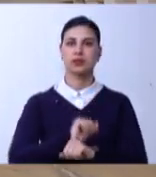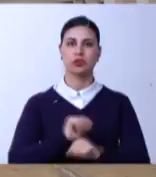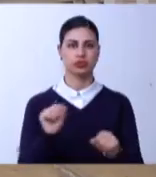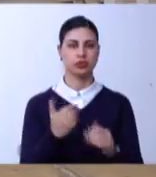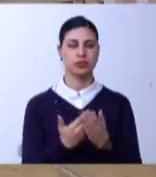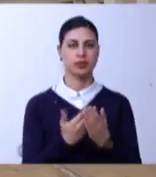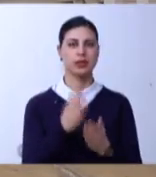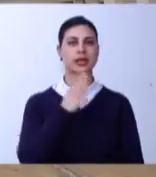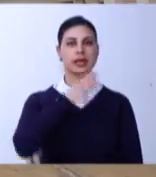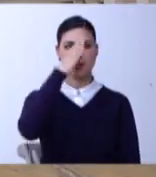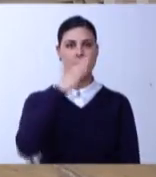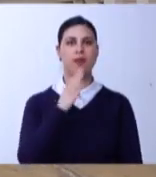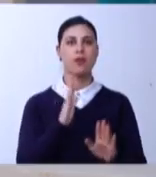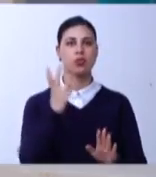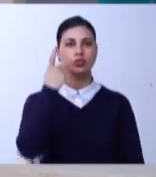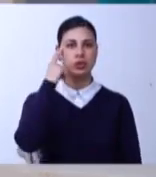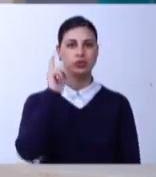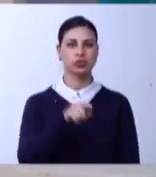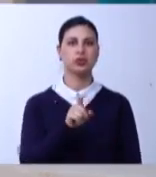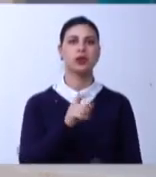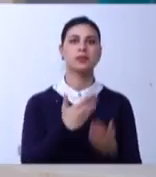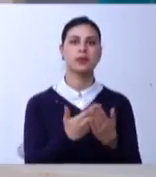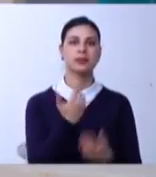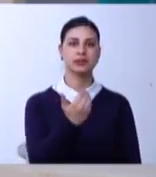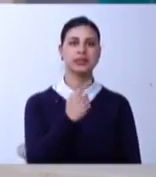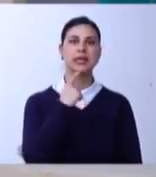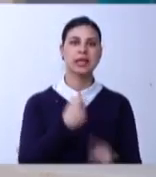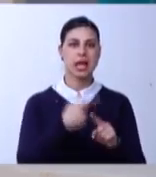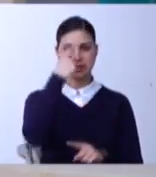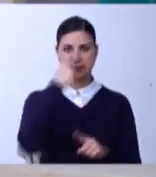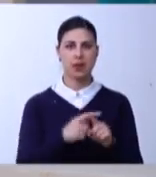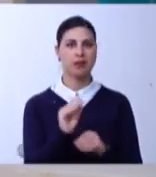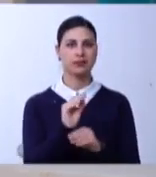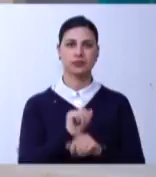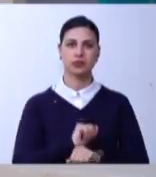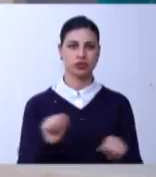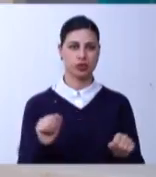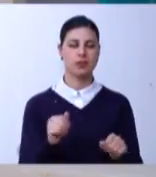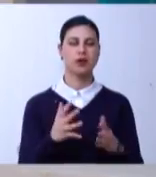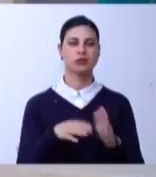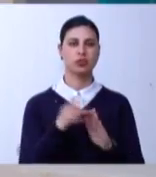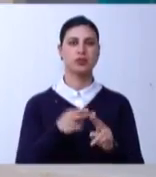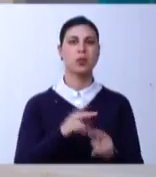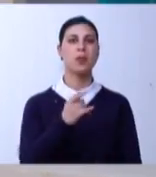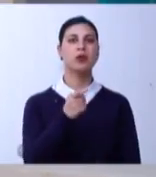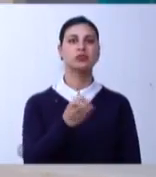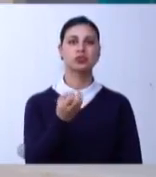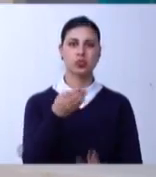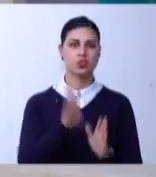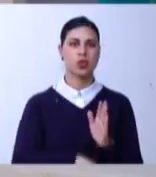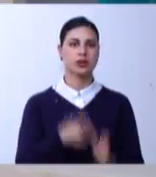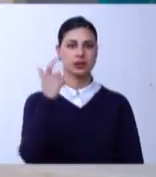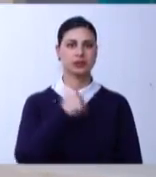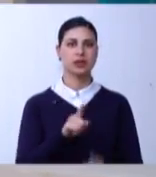არ თქვათ, არ ისაუბრებს ამაზე მისი და ძმა, ხო, კიდე უფრო მეტად სასურველია, იმიტომ რომ მერწმუნეთ, ეს